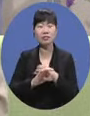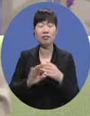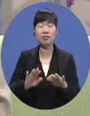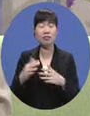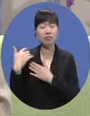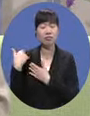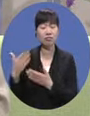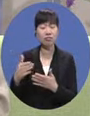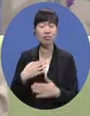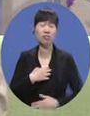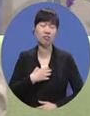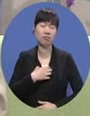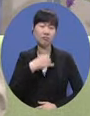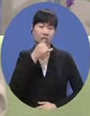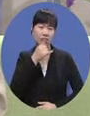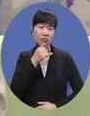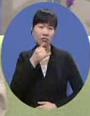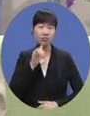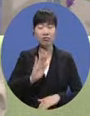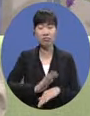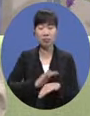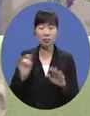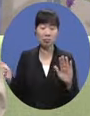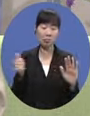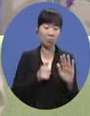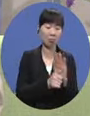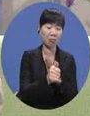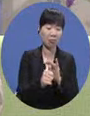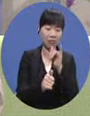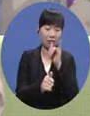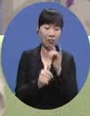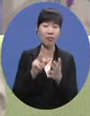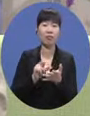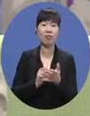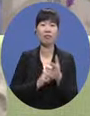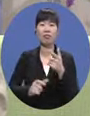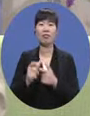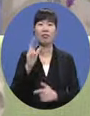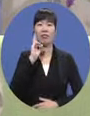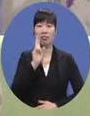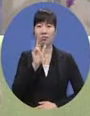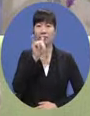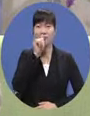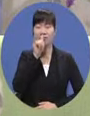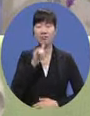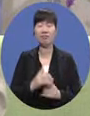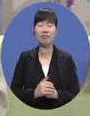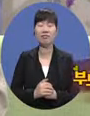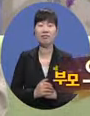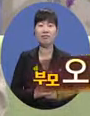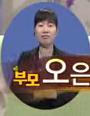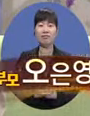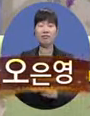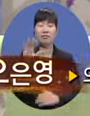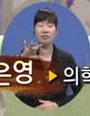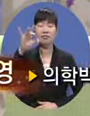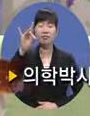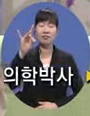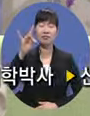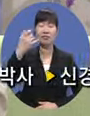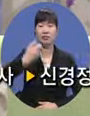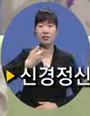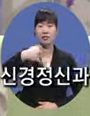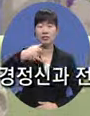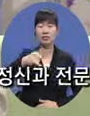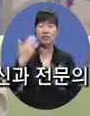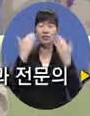너무 걱정스럽고 섣불리 잘못 끼어들었다가는요. 문제가 더 악화되는 경우도 많이 있어요. 네. 그래서 일단 아이가 뭔가